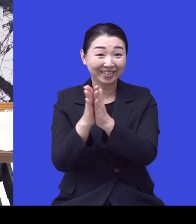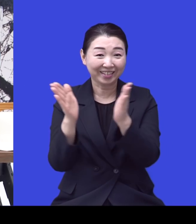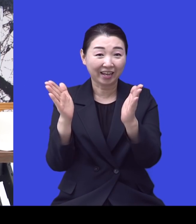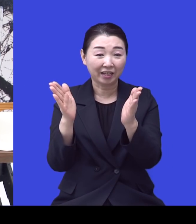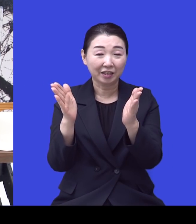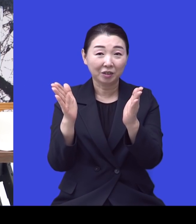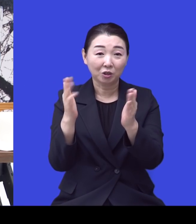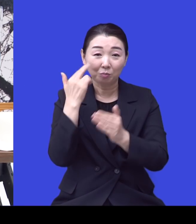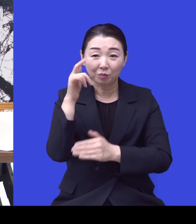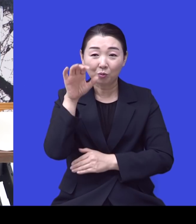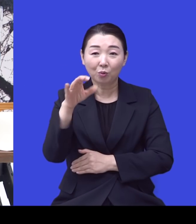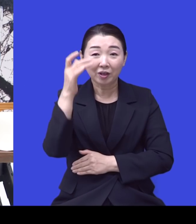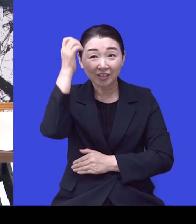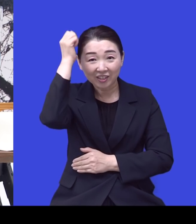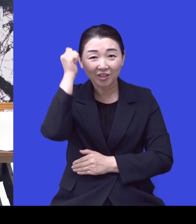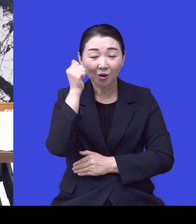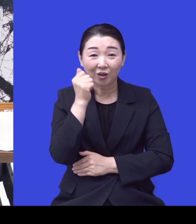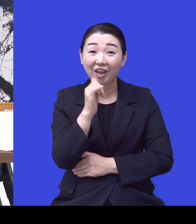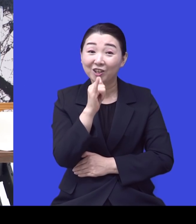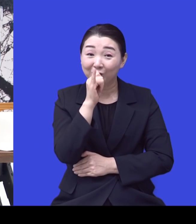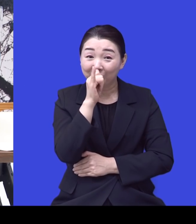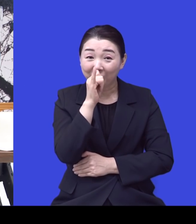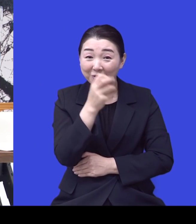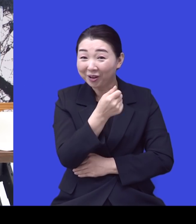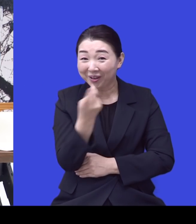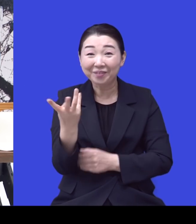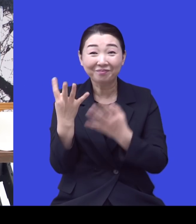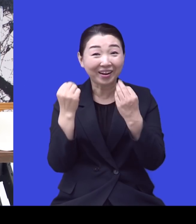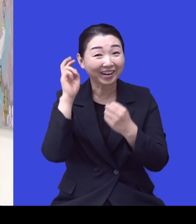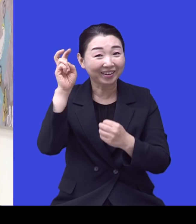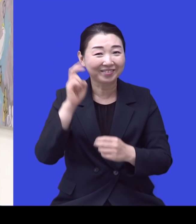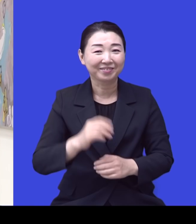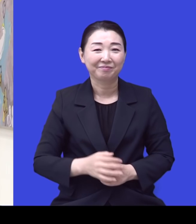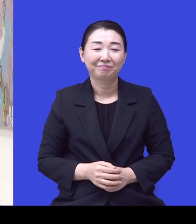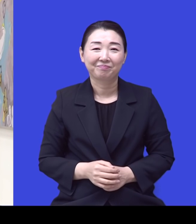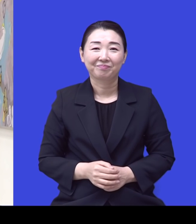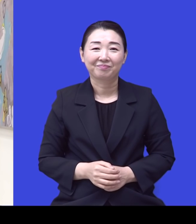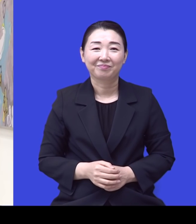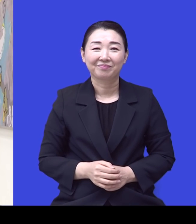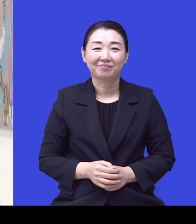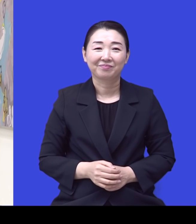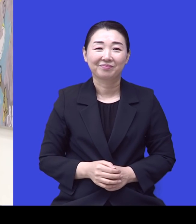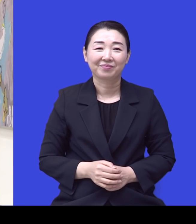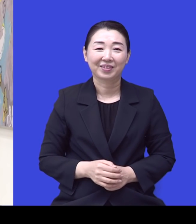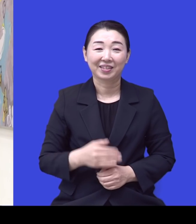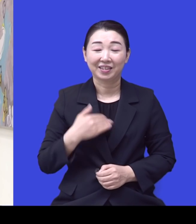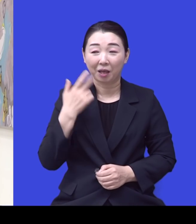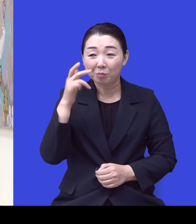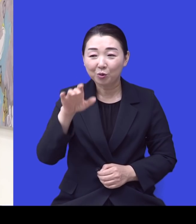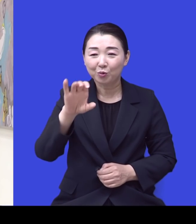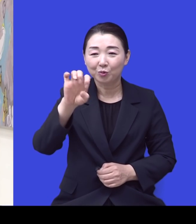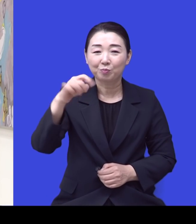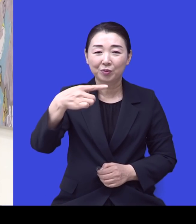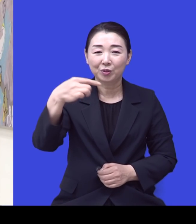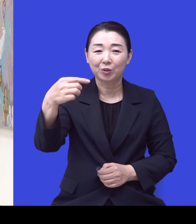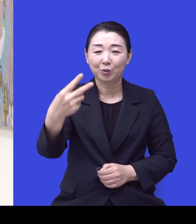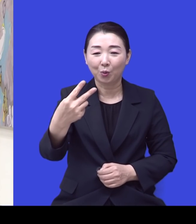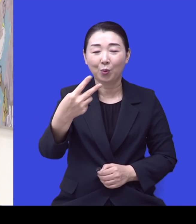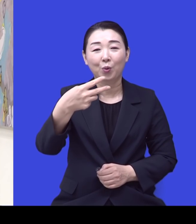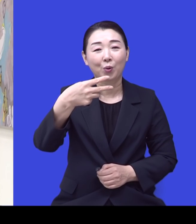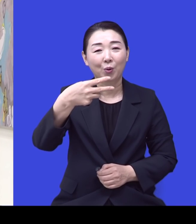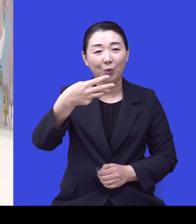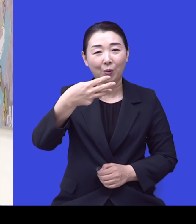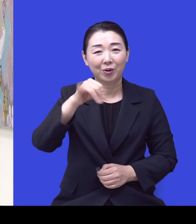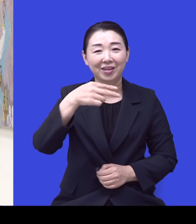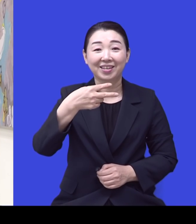중에도 좀 기억에 남는 분들이 왠지 많아 있었을 것 있죠. 같아요. 그 이제 플로리다에서 제가 목회를 할 때 원로 장로님이셨어요. 참